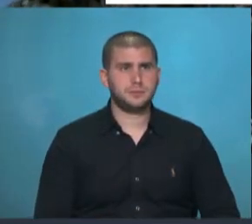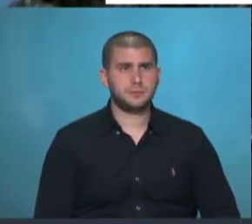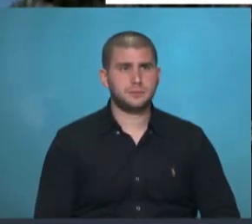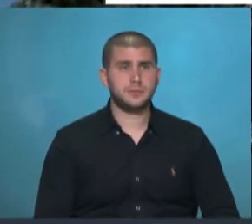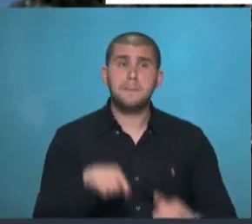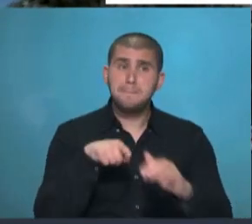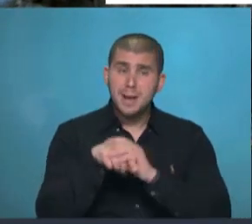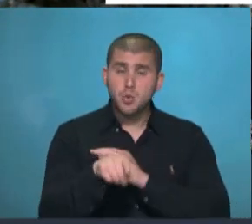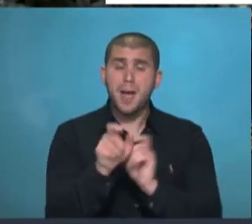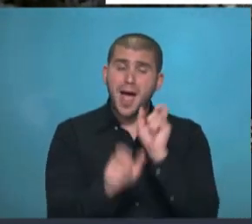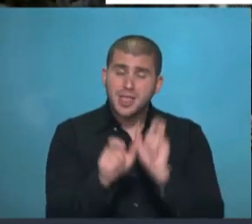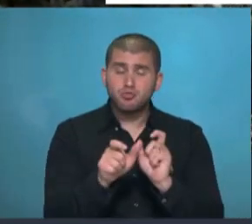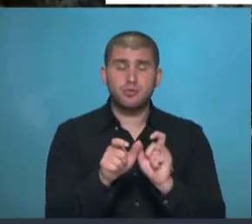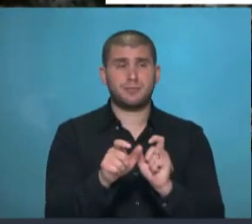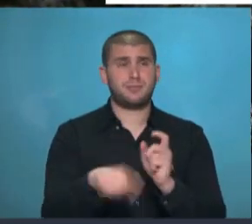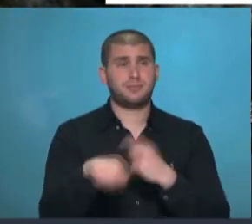בגדו באנשים